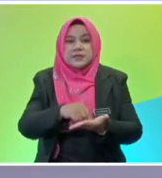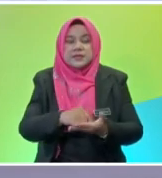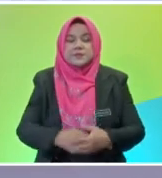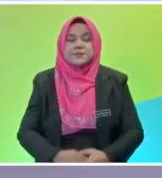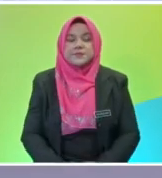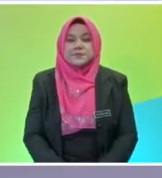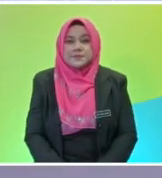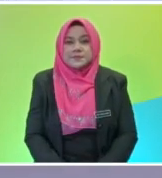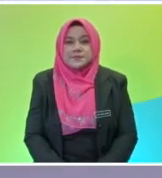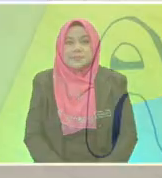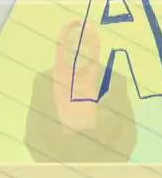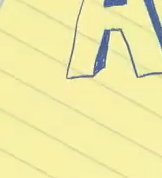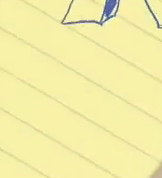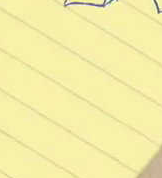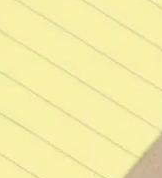ya